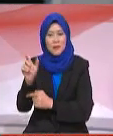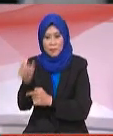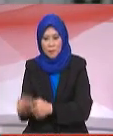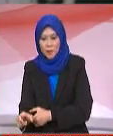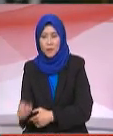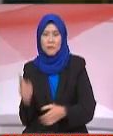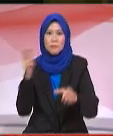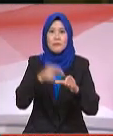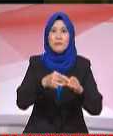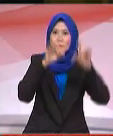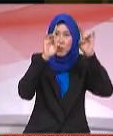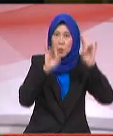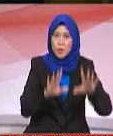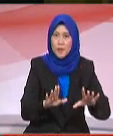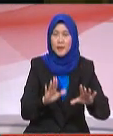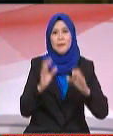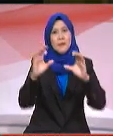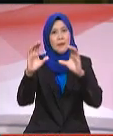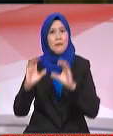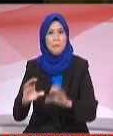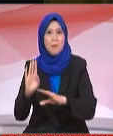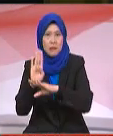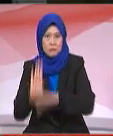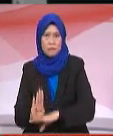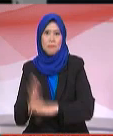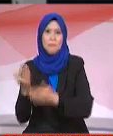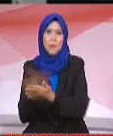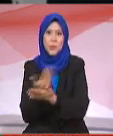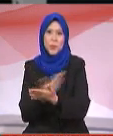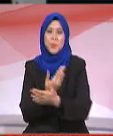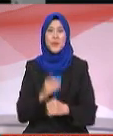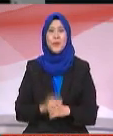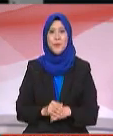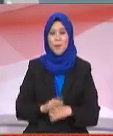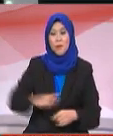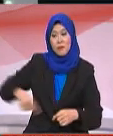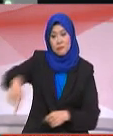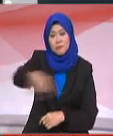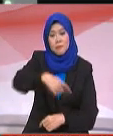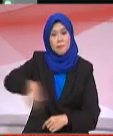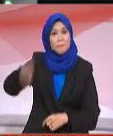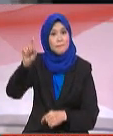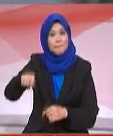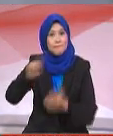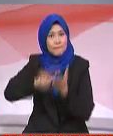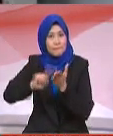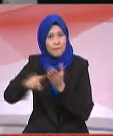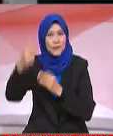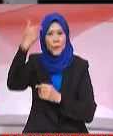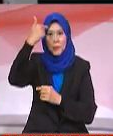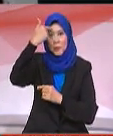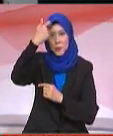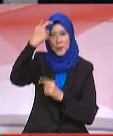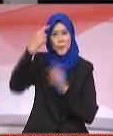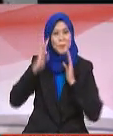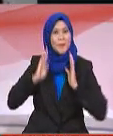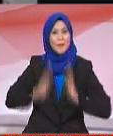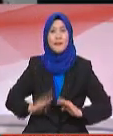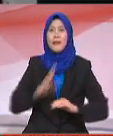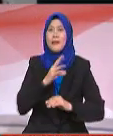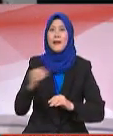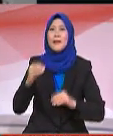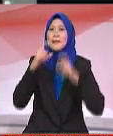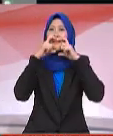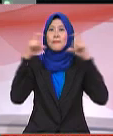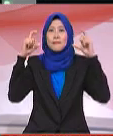menduduki peperiksaan dalam pembudayaan norma baharu. Kesemua mereka perlu menjalani pemeriksaan suhu badan selain memakai